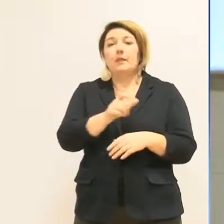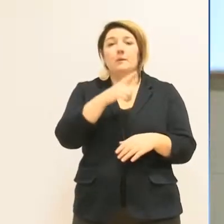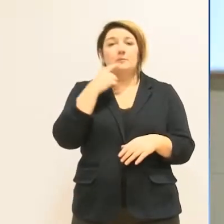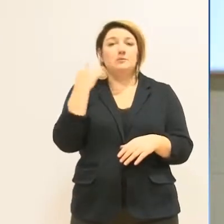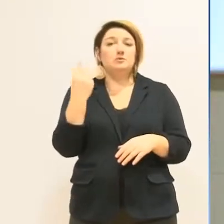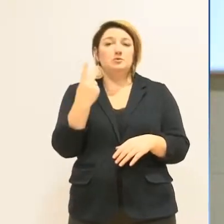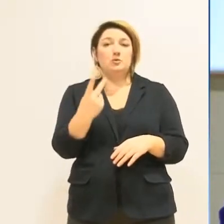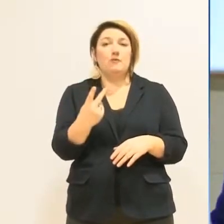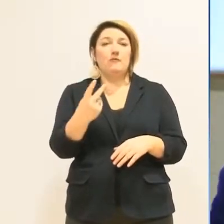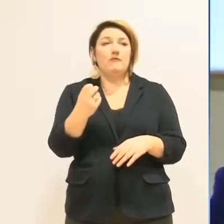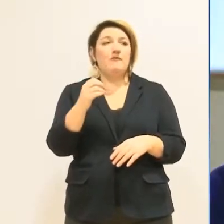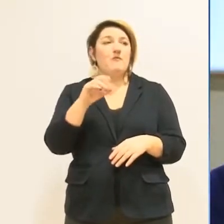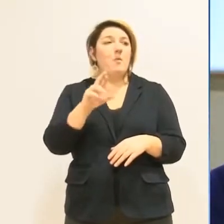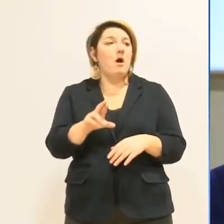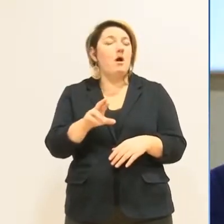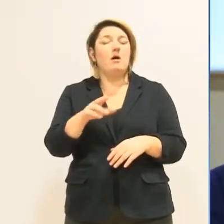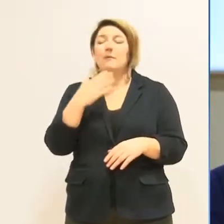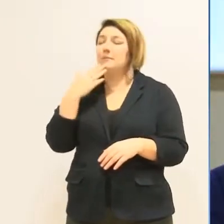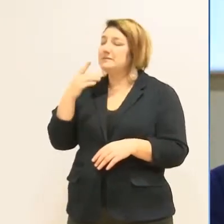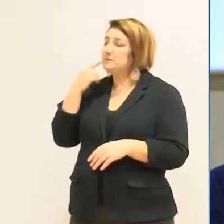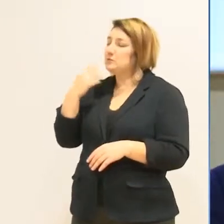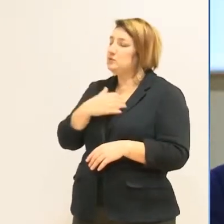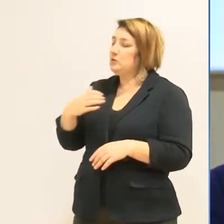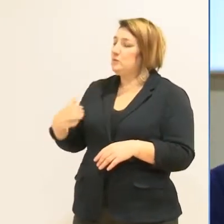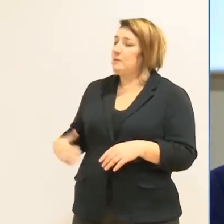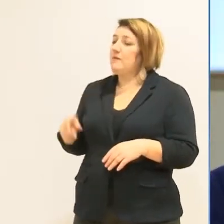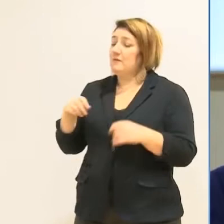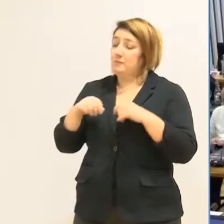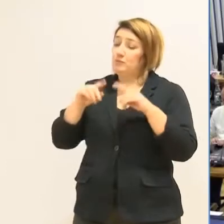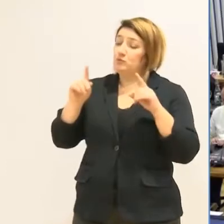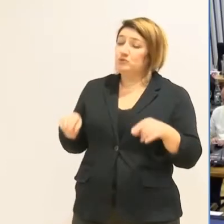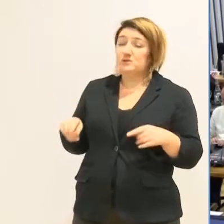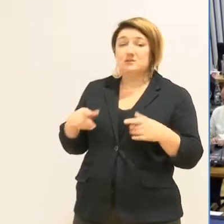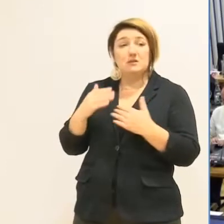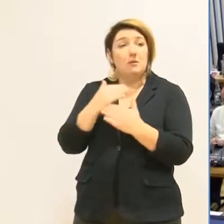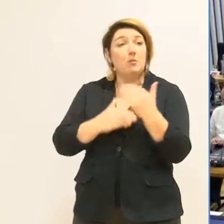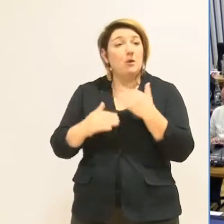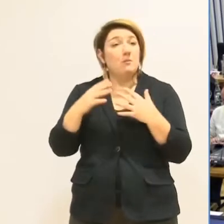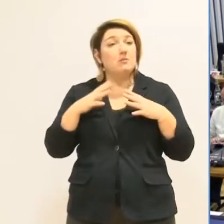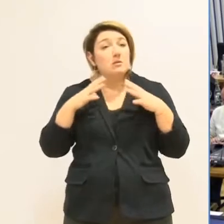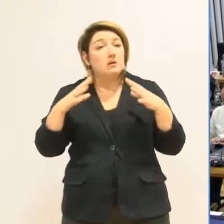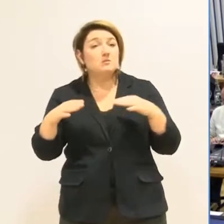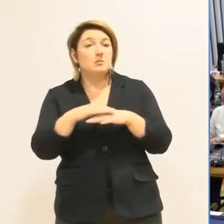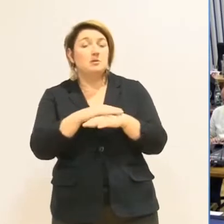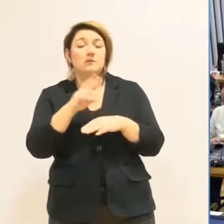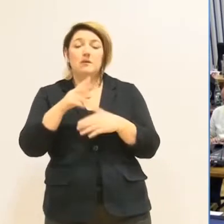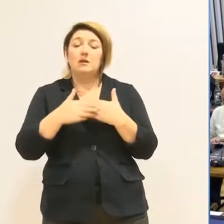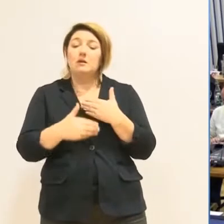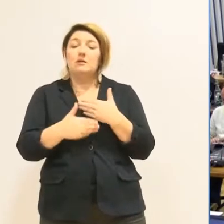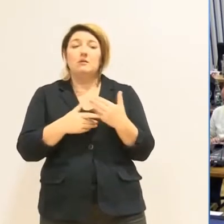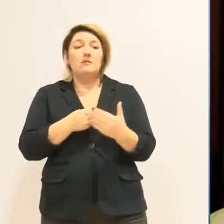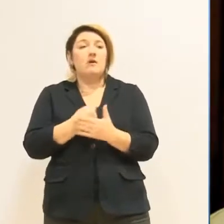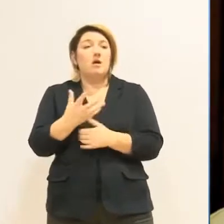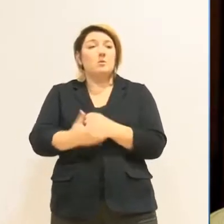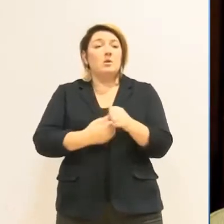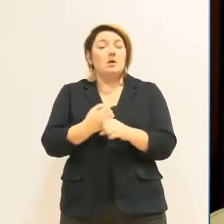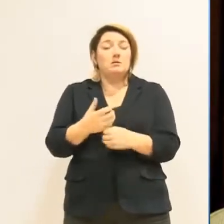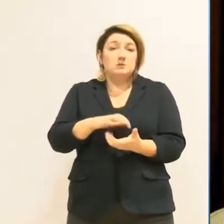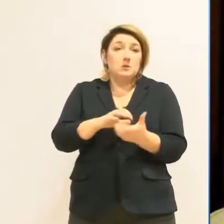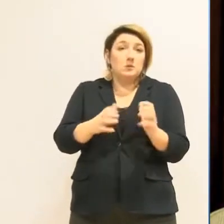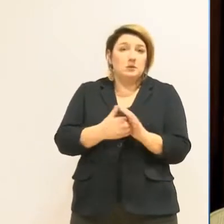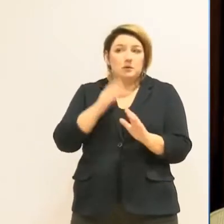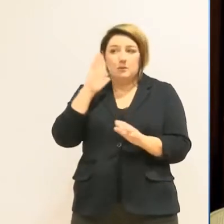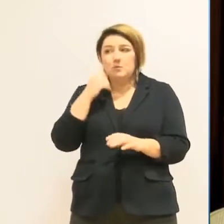Le budget est un acte d'engagement politique et vu le contexte politique et social de cette fin d'année, nous aurions pu nous attendre à un